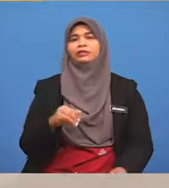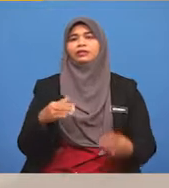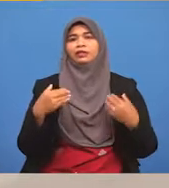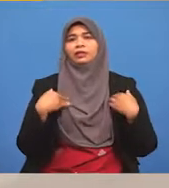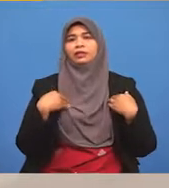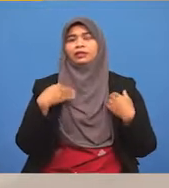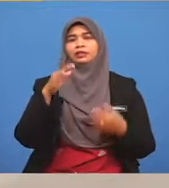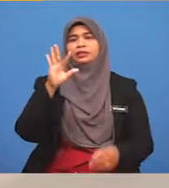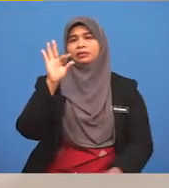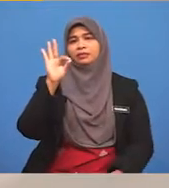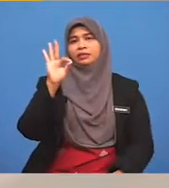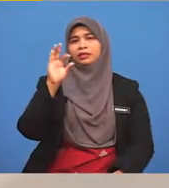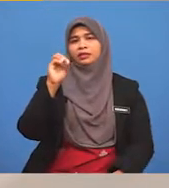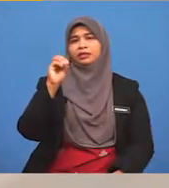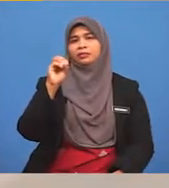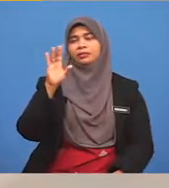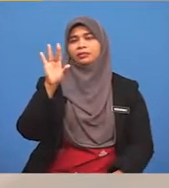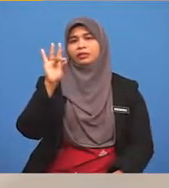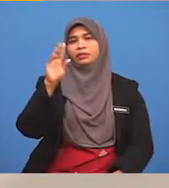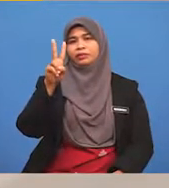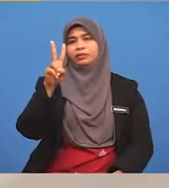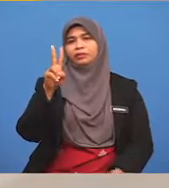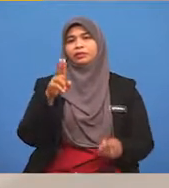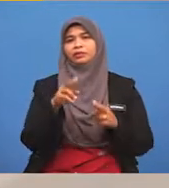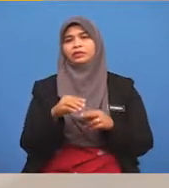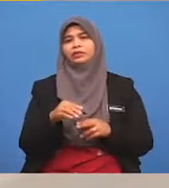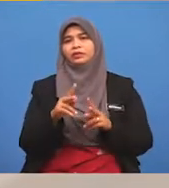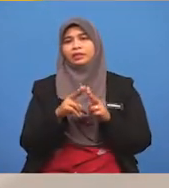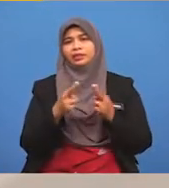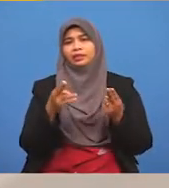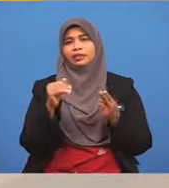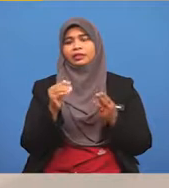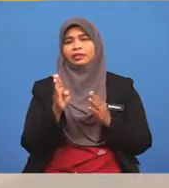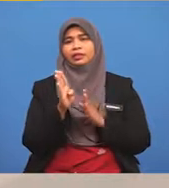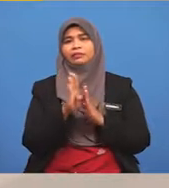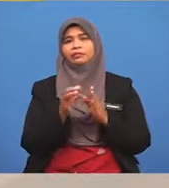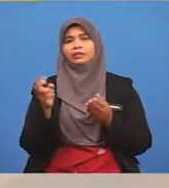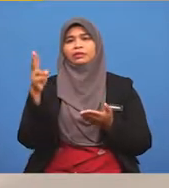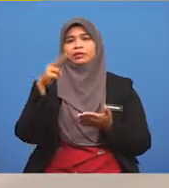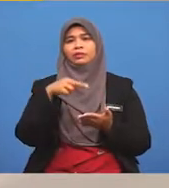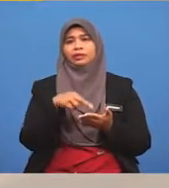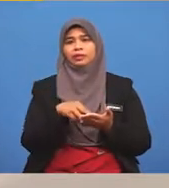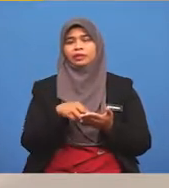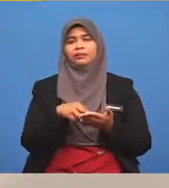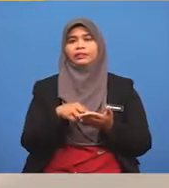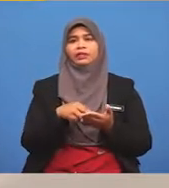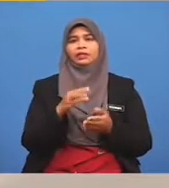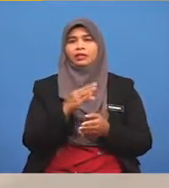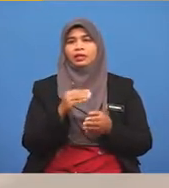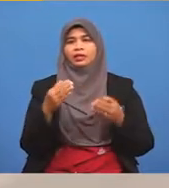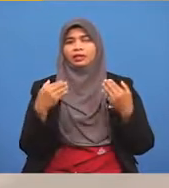9,082 buah hadis yang berulang. Manakala hadis yang disebut tanpa